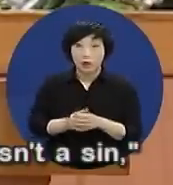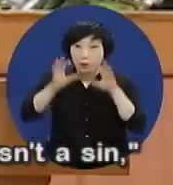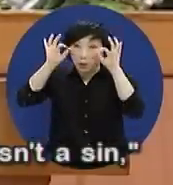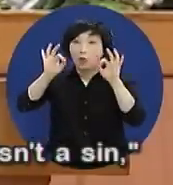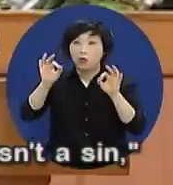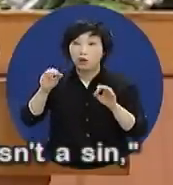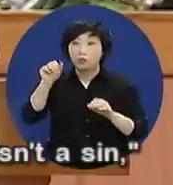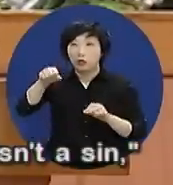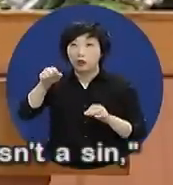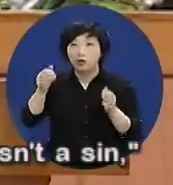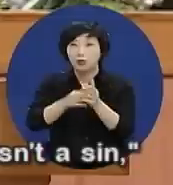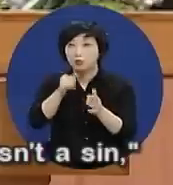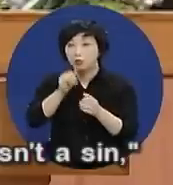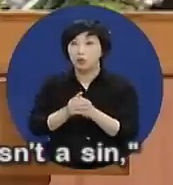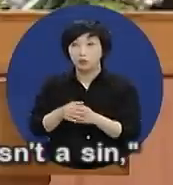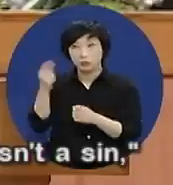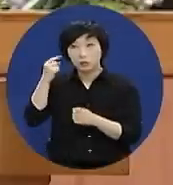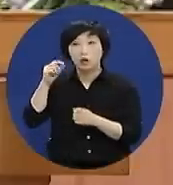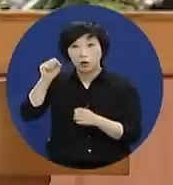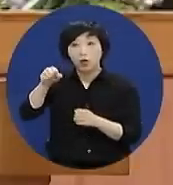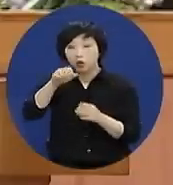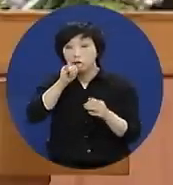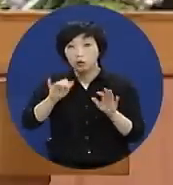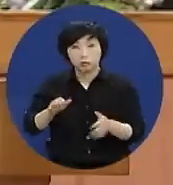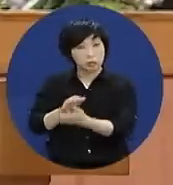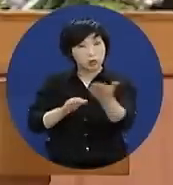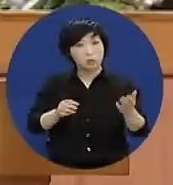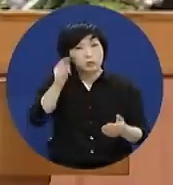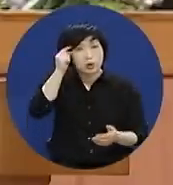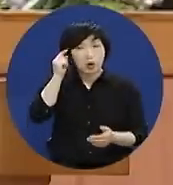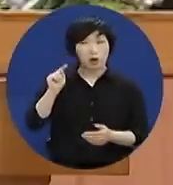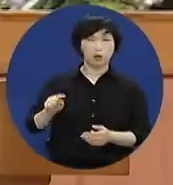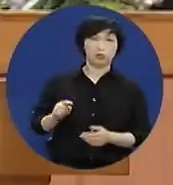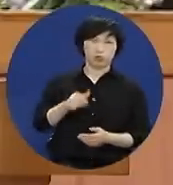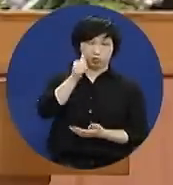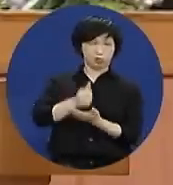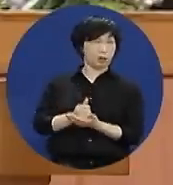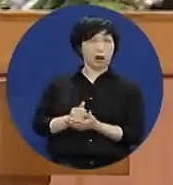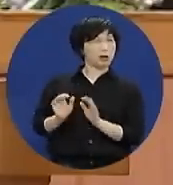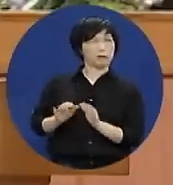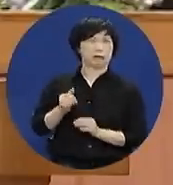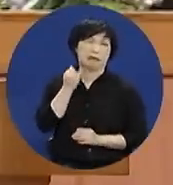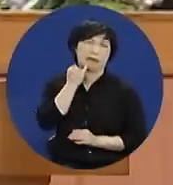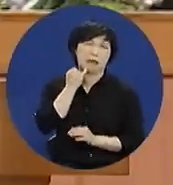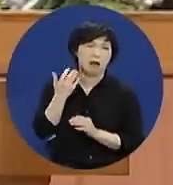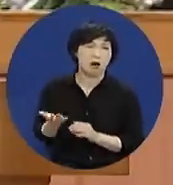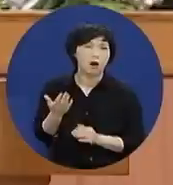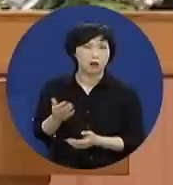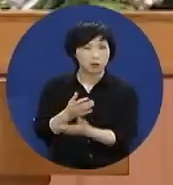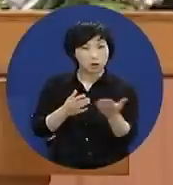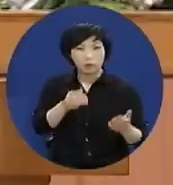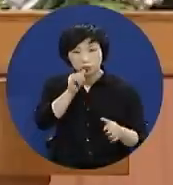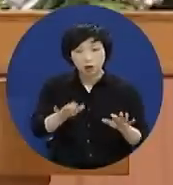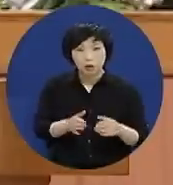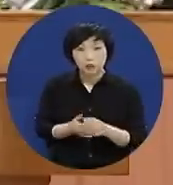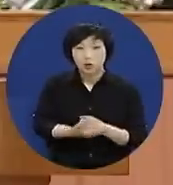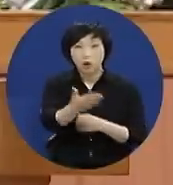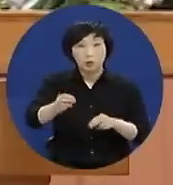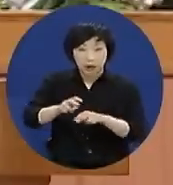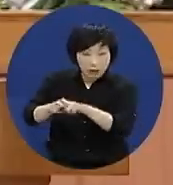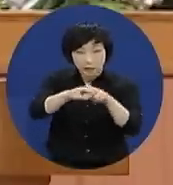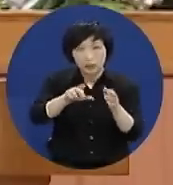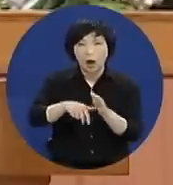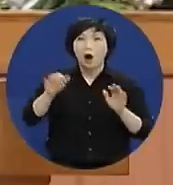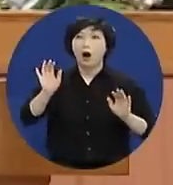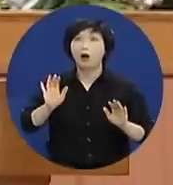もあんなことさえ罪だと扱うわけと言っている人がいます教会に座っては私がそんな罪を